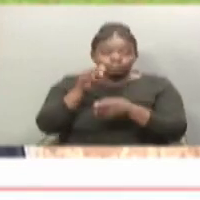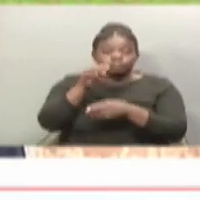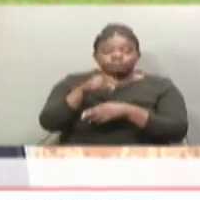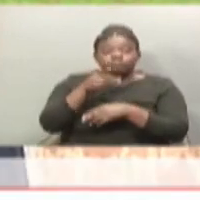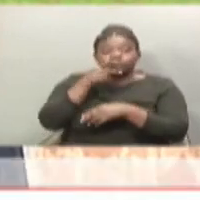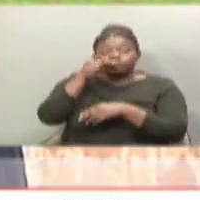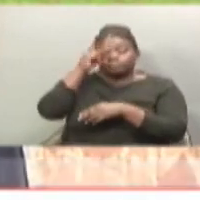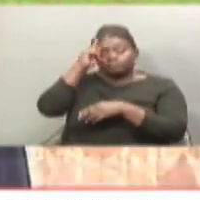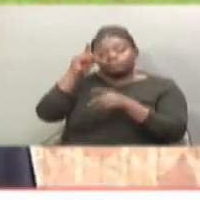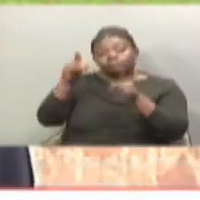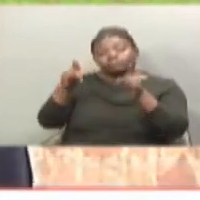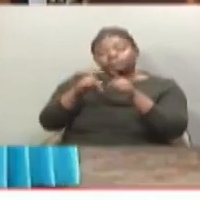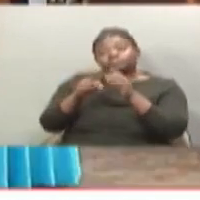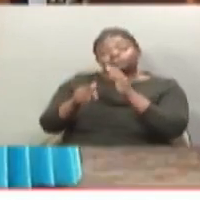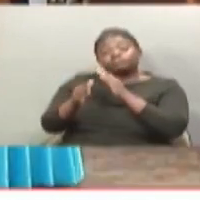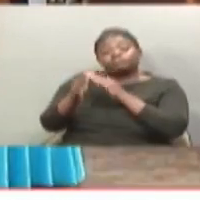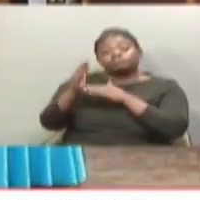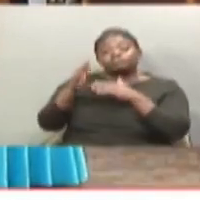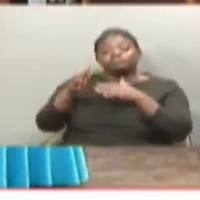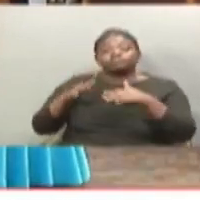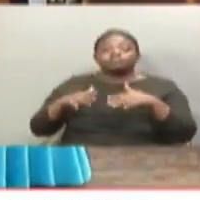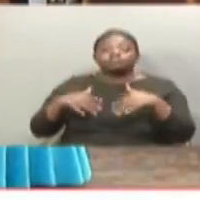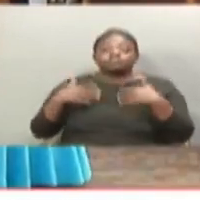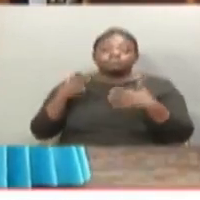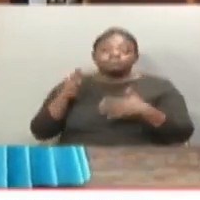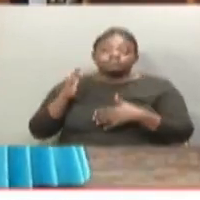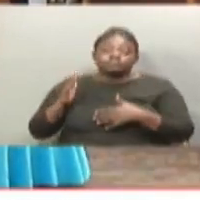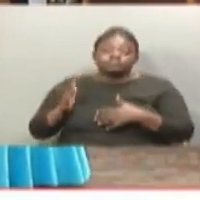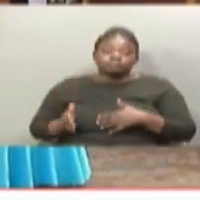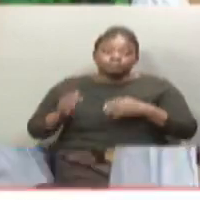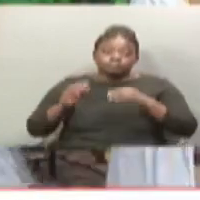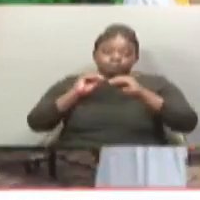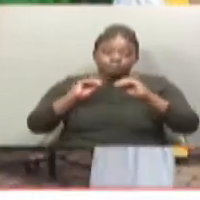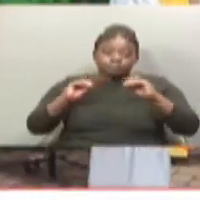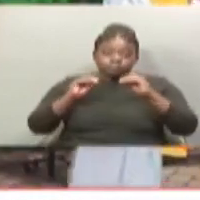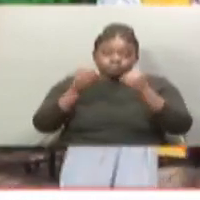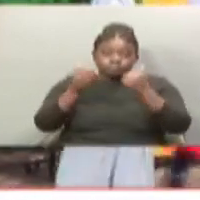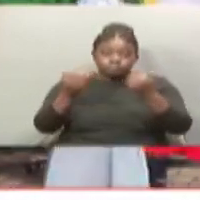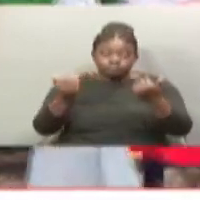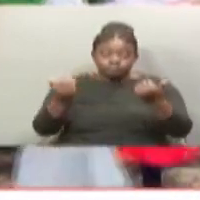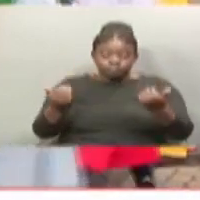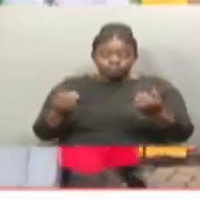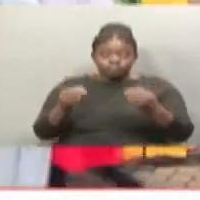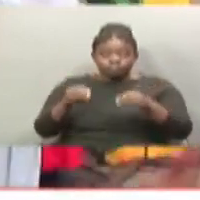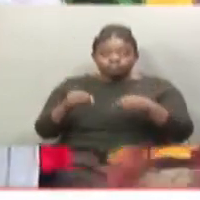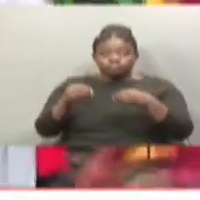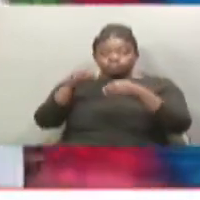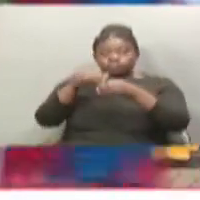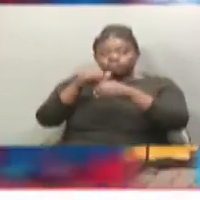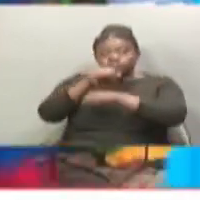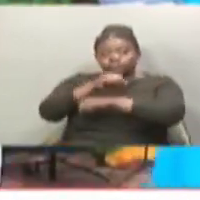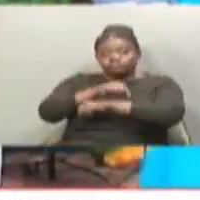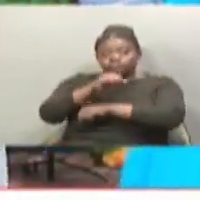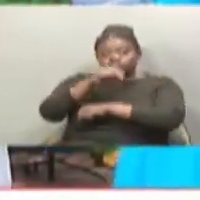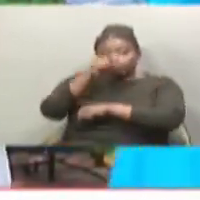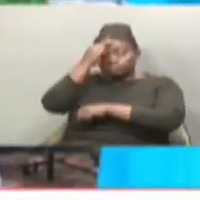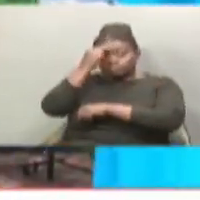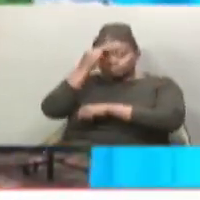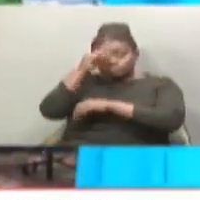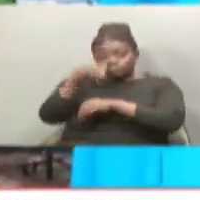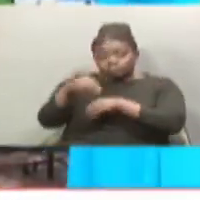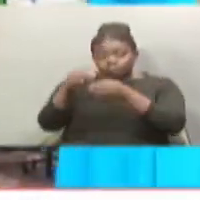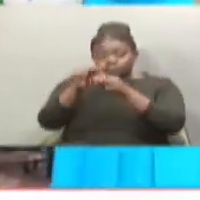ne Katonda kijja kumusanyusa. Nga bw'eri empisa y'okuyigiriza abaana okugaba masomero ga Seeta, n'abayizi bano batonye